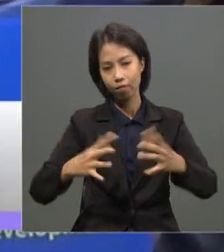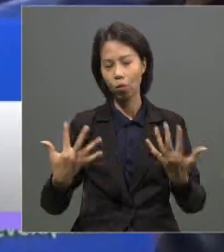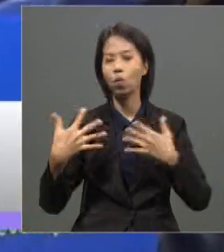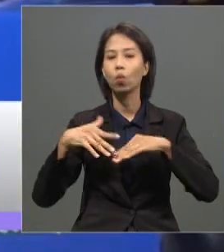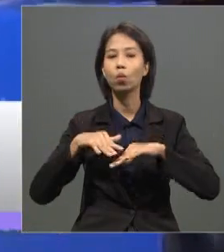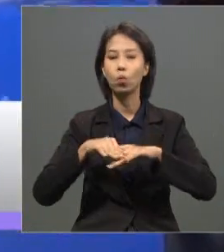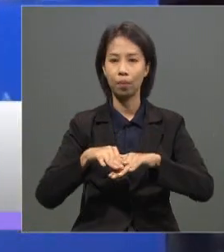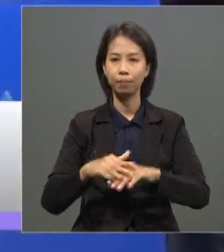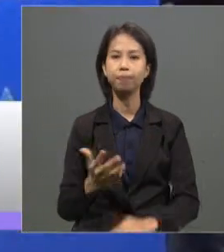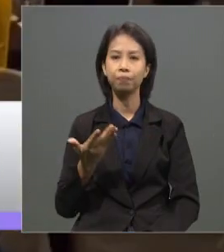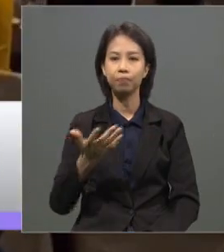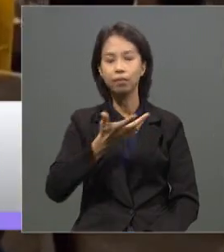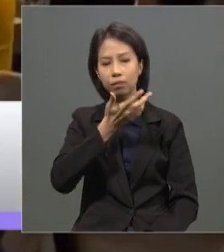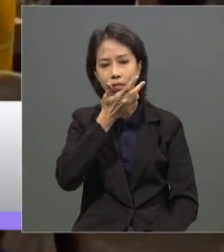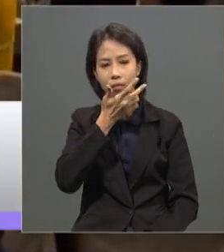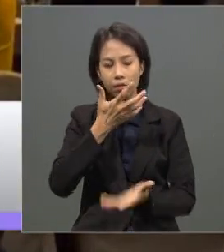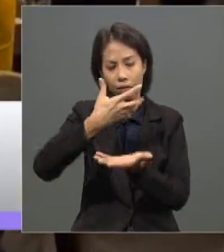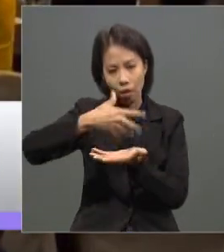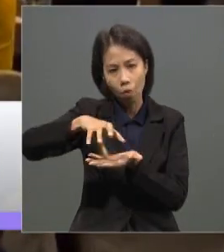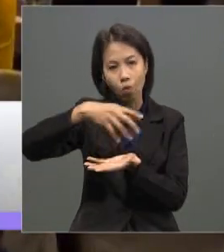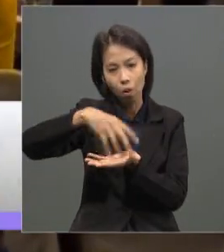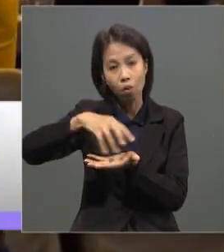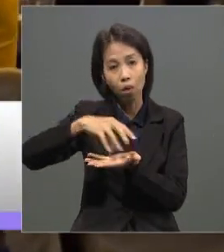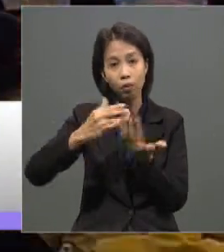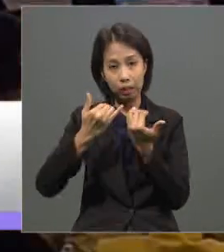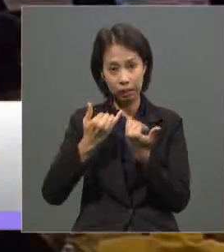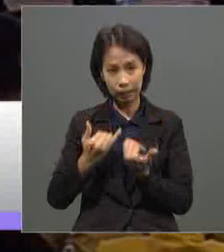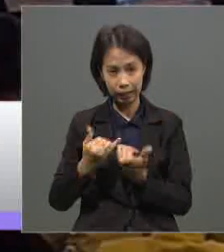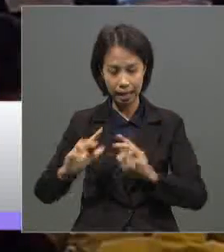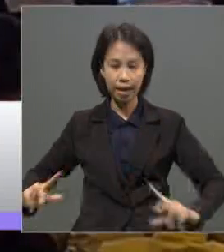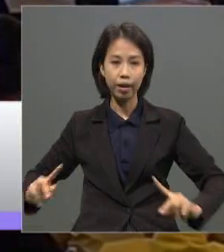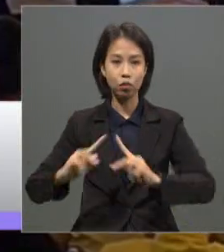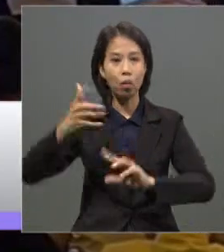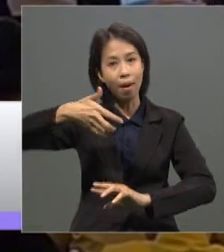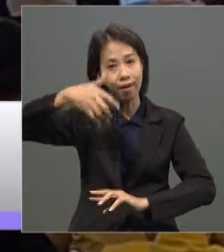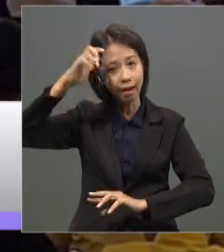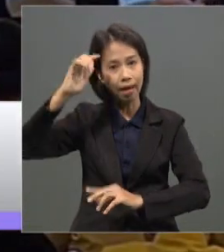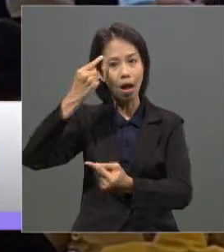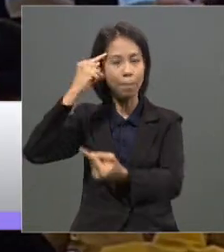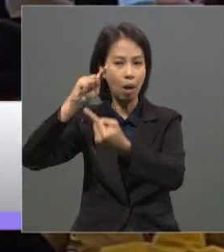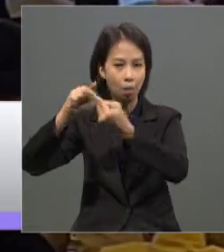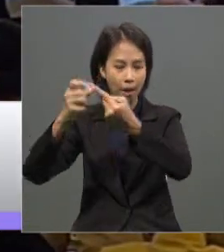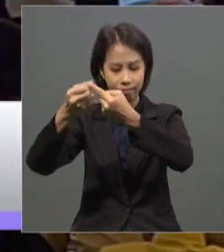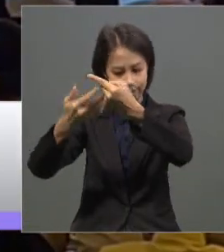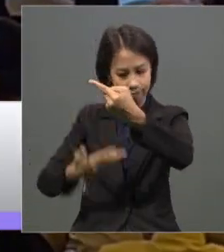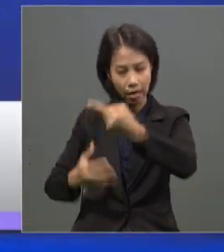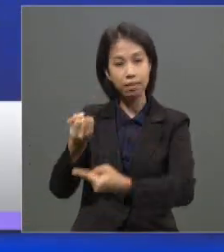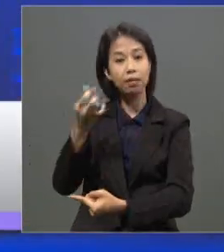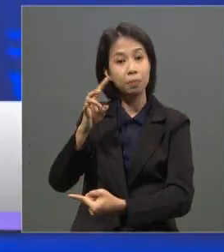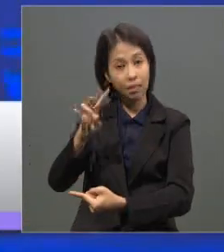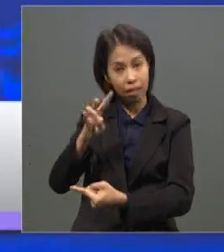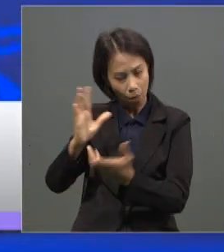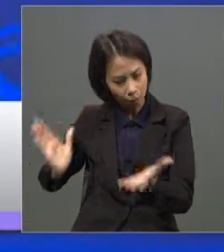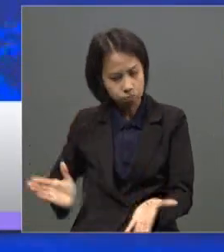ครับนายอนุทินก็กล่าวนะครับว่ากระทรวงมหาดไทยนั้นขับเคลื่อน sdgทั้ง 17เป้าหมายขององค์การสหประชาชาติมาโดย